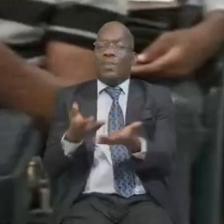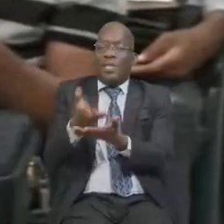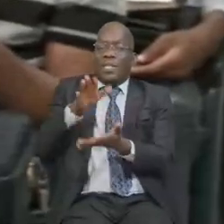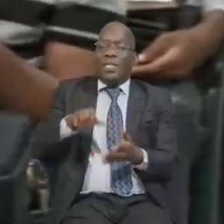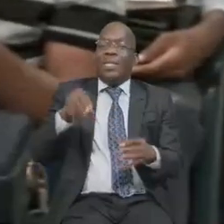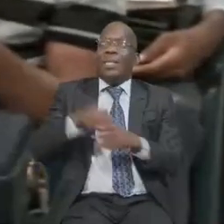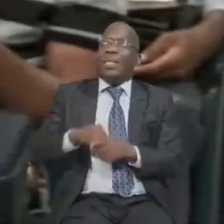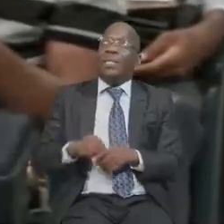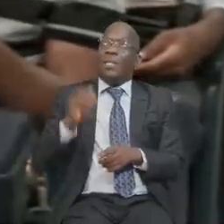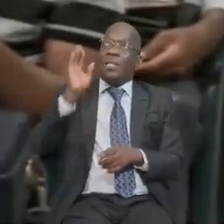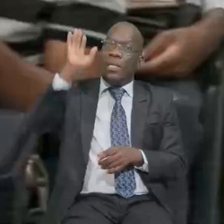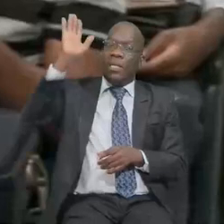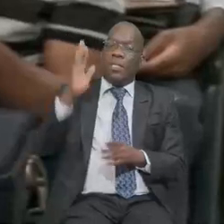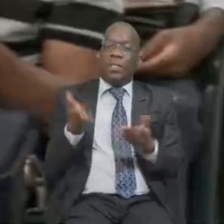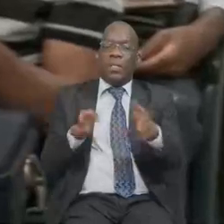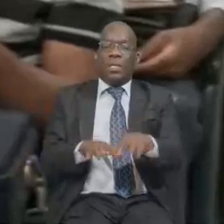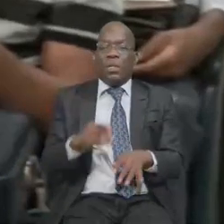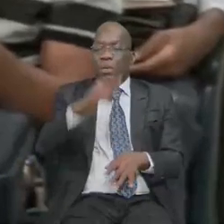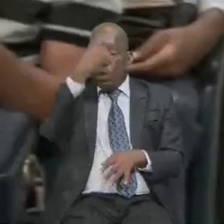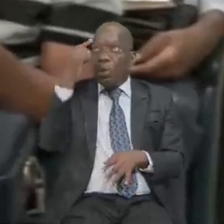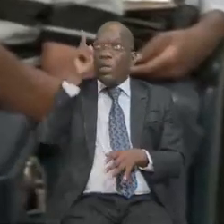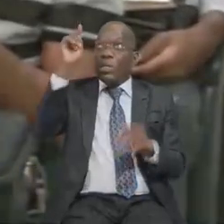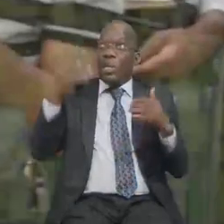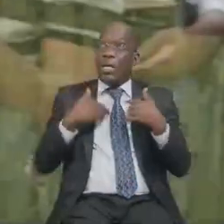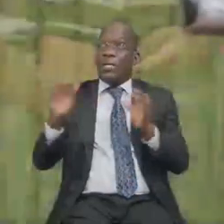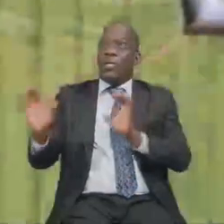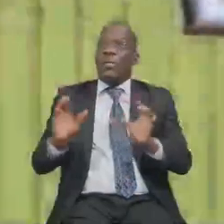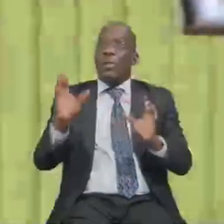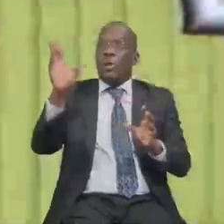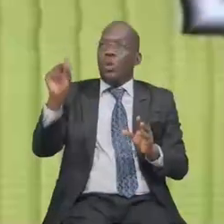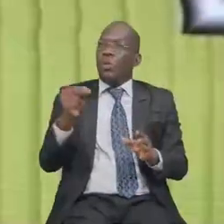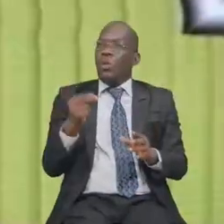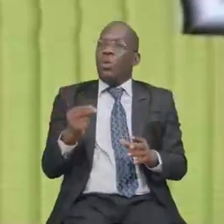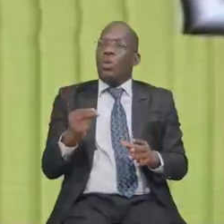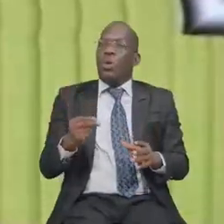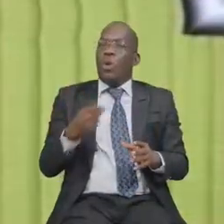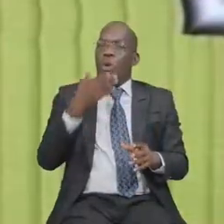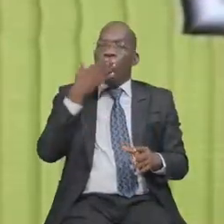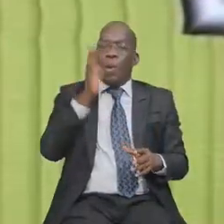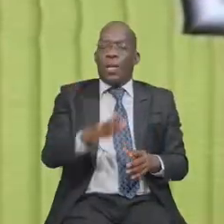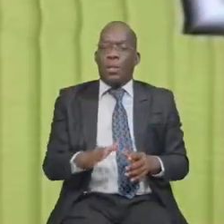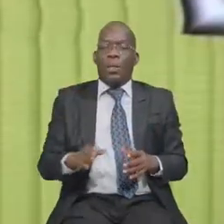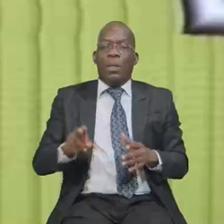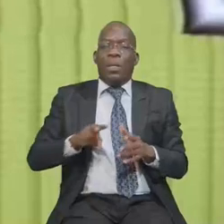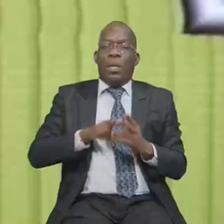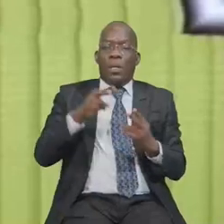Quoiqu'il n'eût point commis de violence et qu'il n'eût point de fraude dans sa